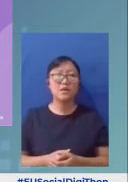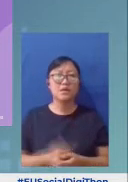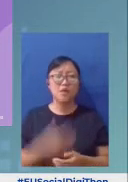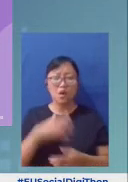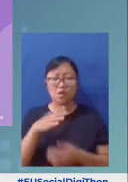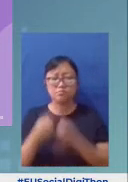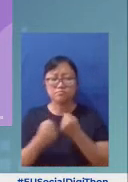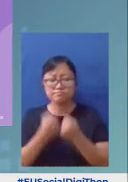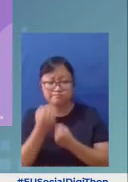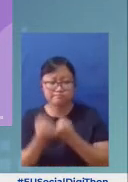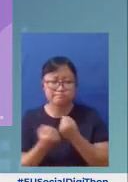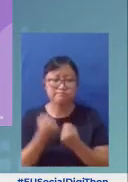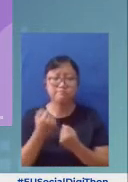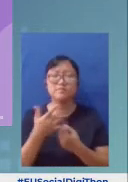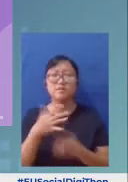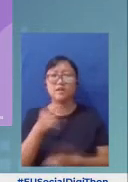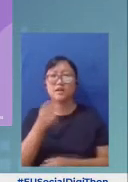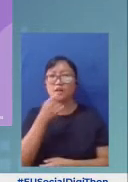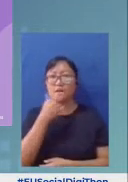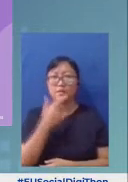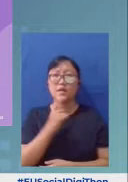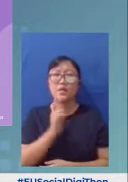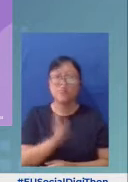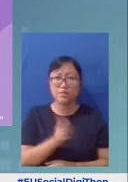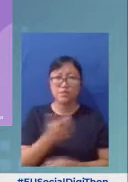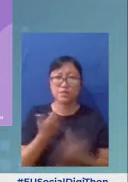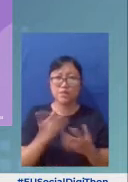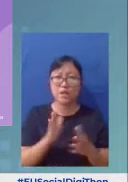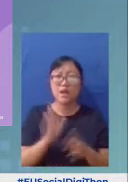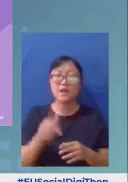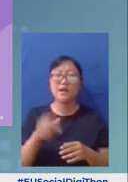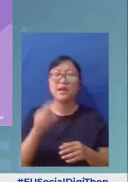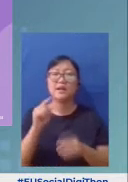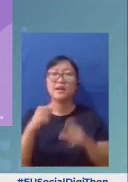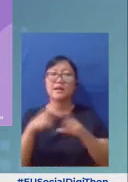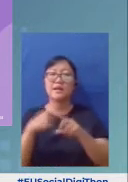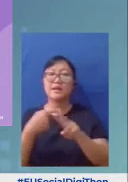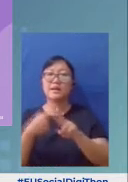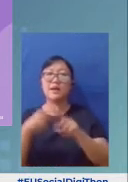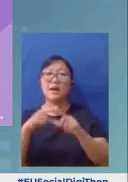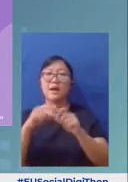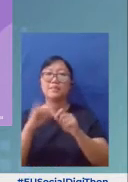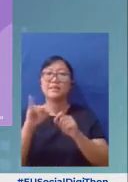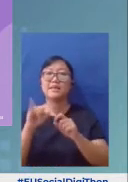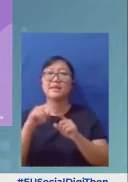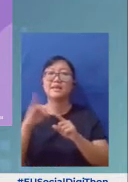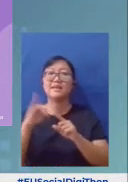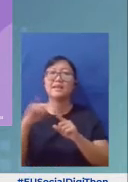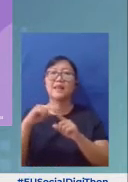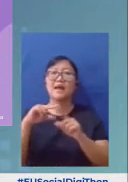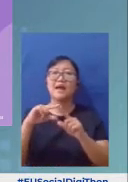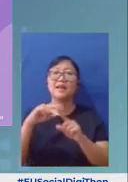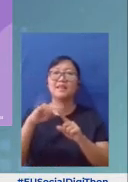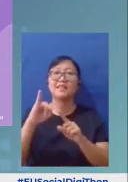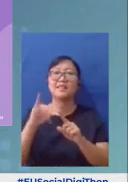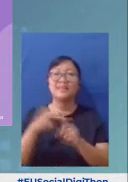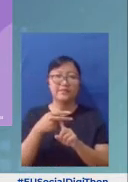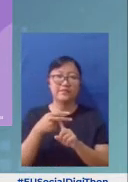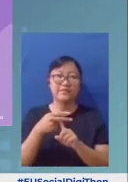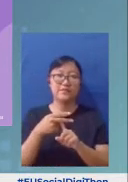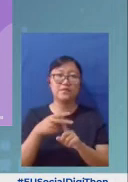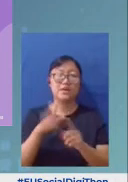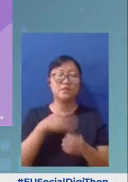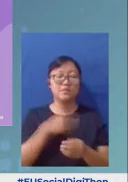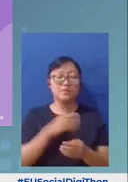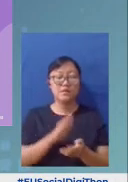perlu ada rehabilitatif. Artinya dikembalikan lagi kepada masyarakat atau kelompoknya